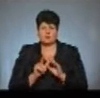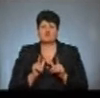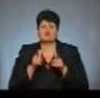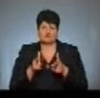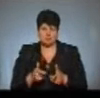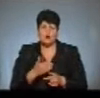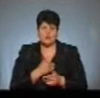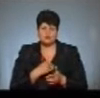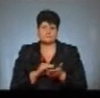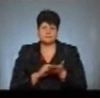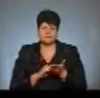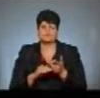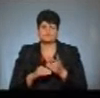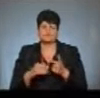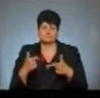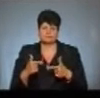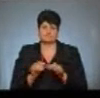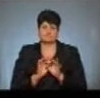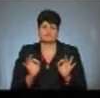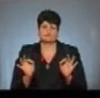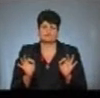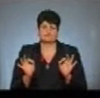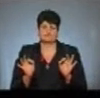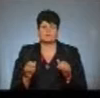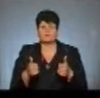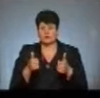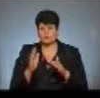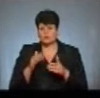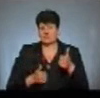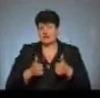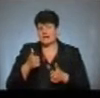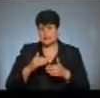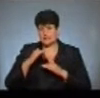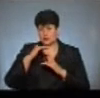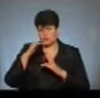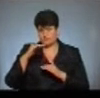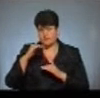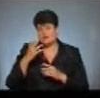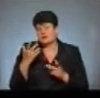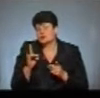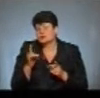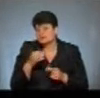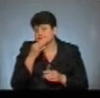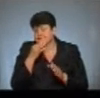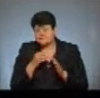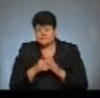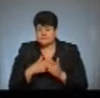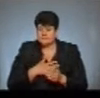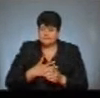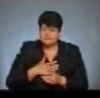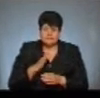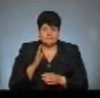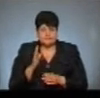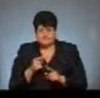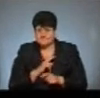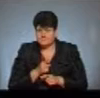Я хочу скласти іспит на відмінно, добре стати в рейтингу. Але щось мені підказує, що якщо хвилювання